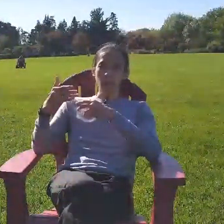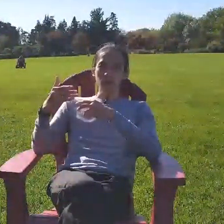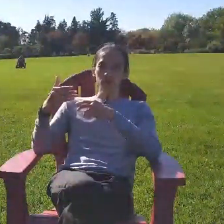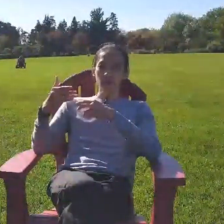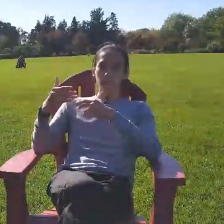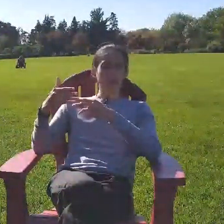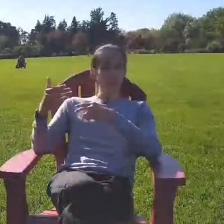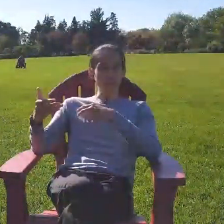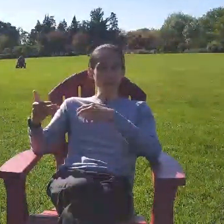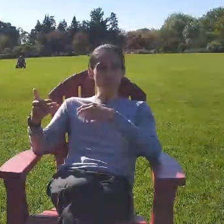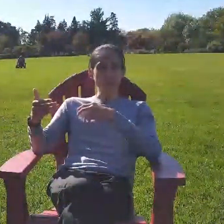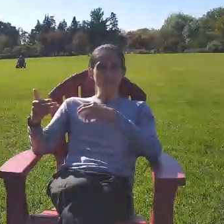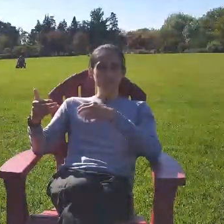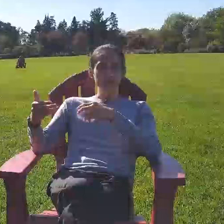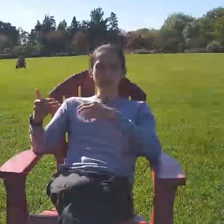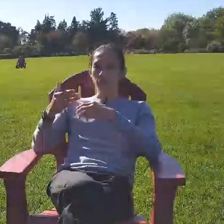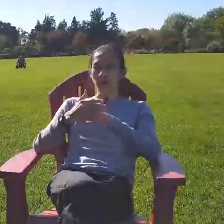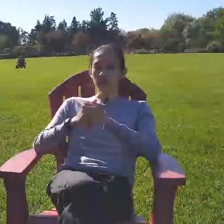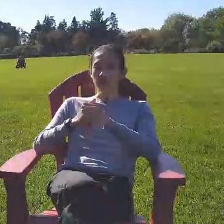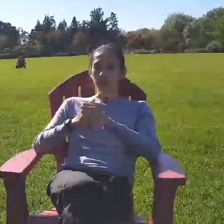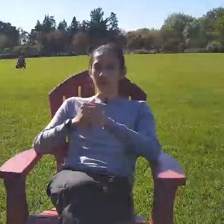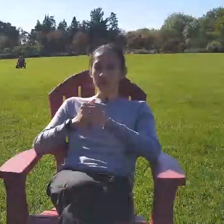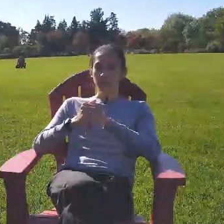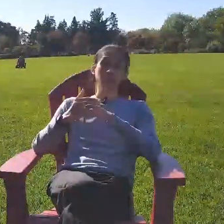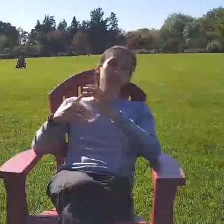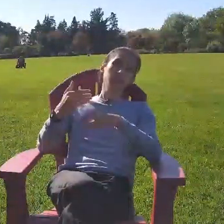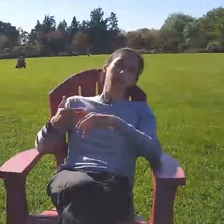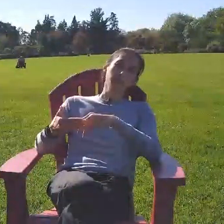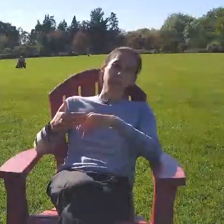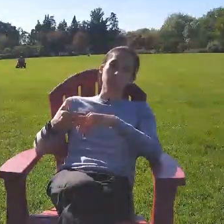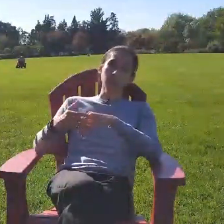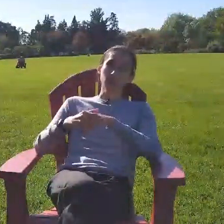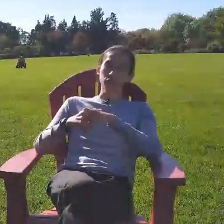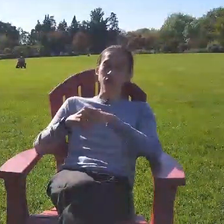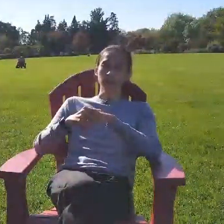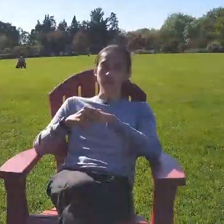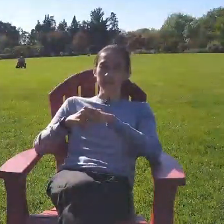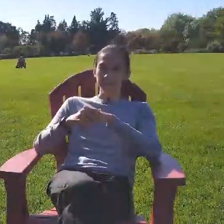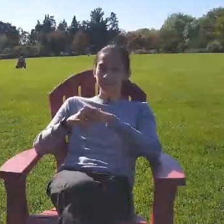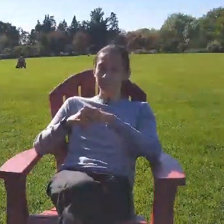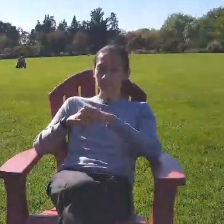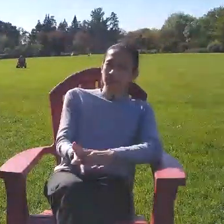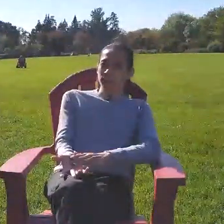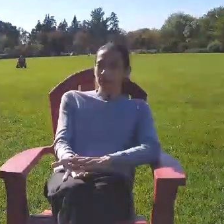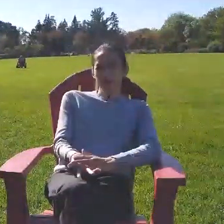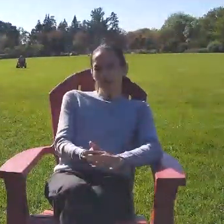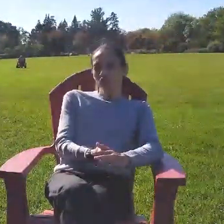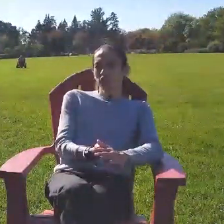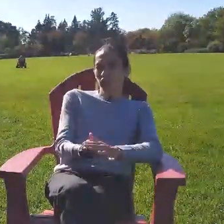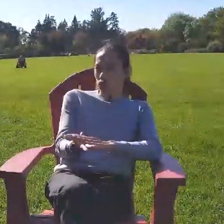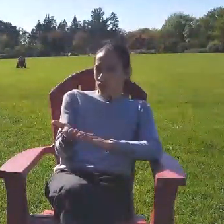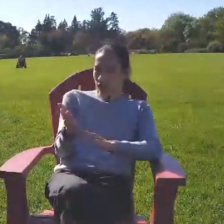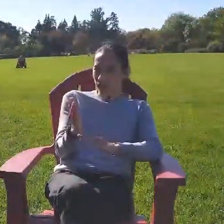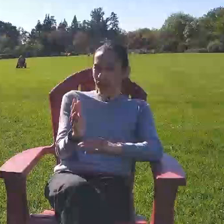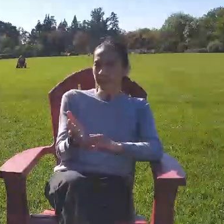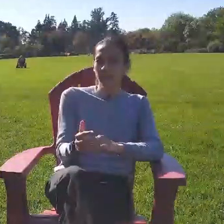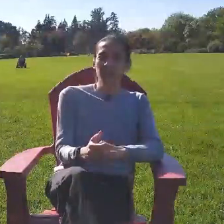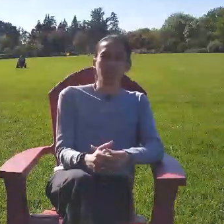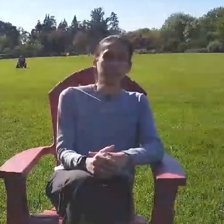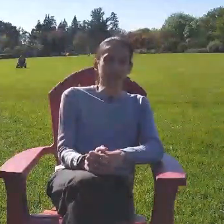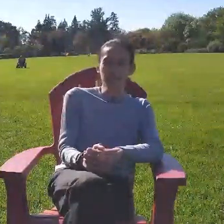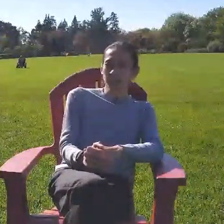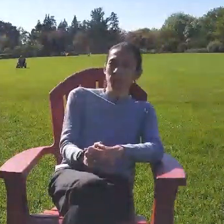antara pelaku pengelola pertunjukan dan juga ee Seniman yang terlipat dalam pertunjukannya contoh